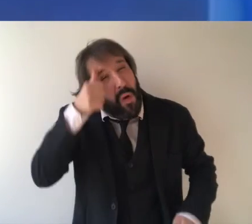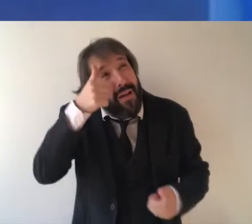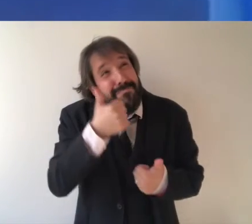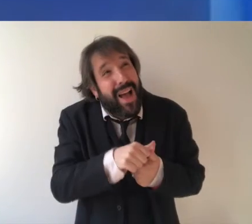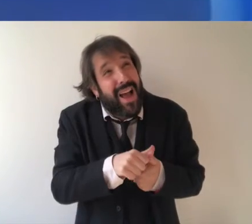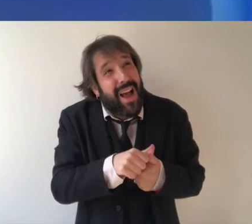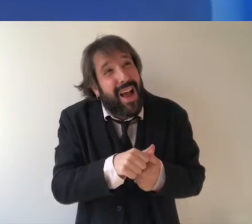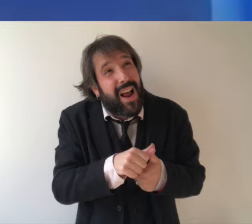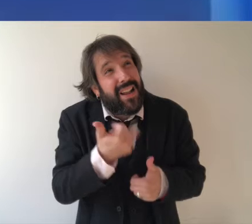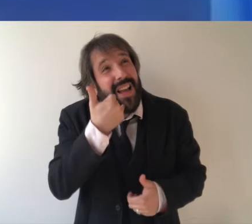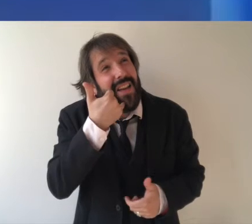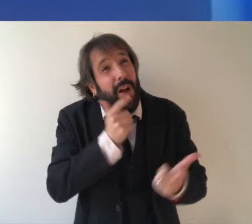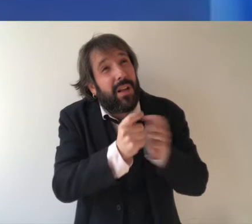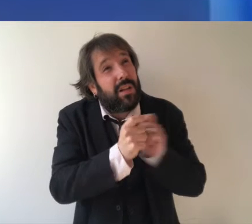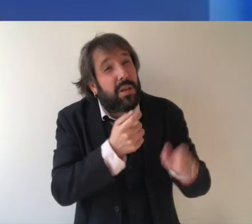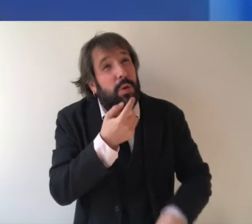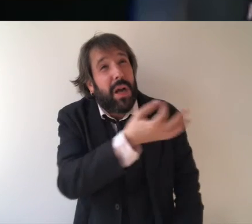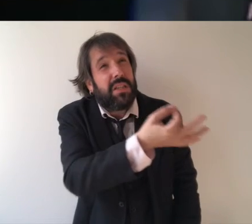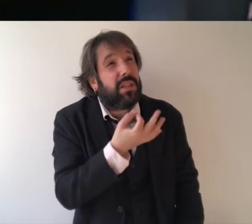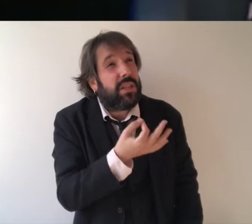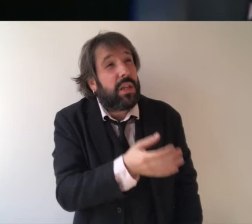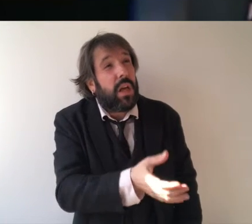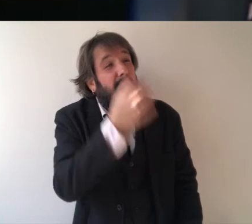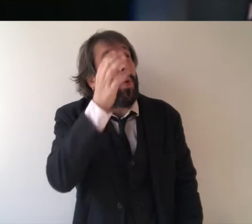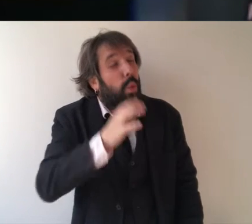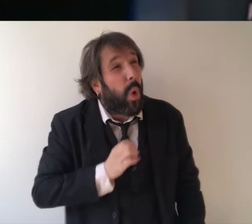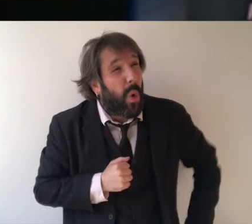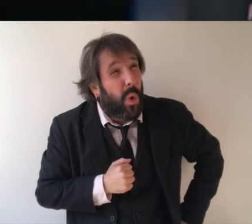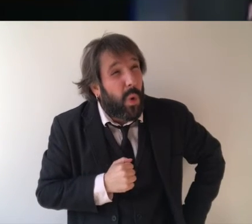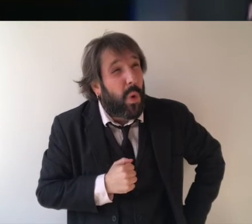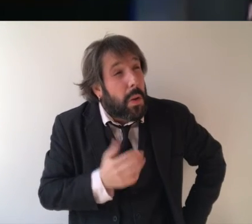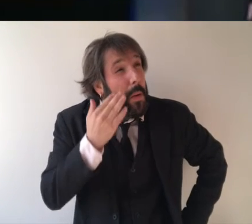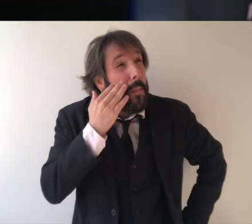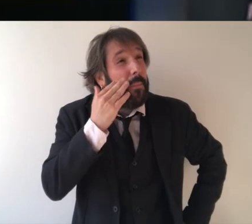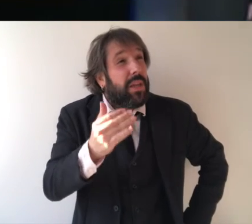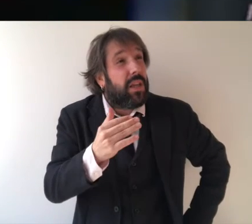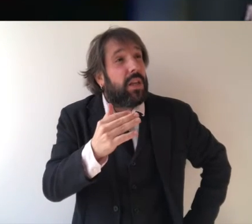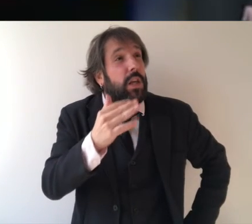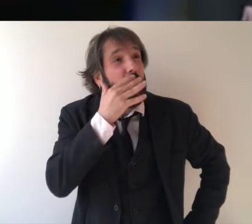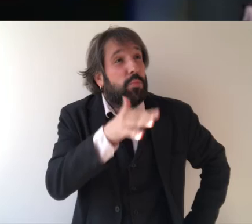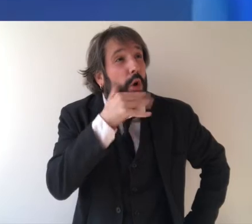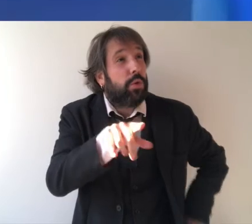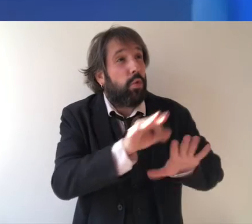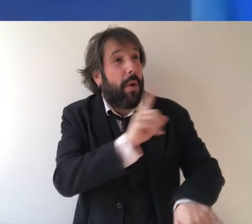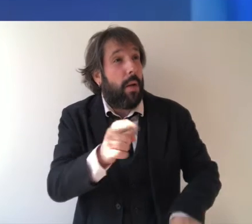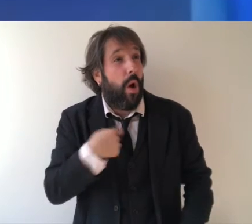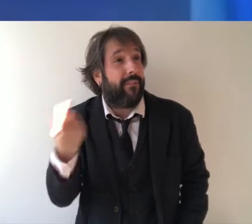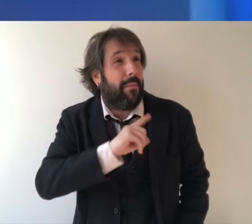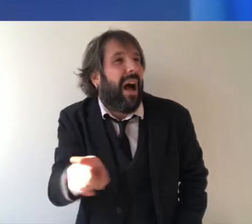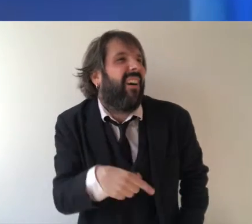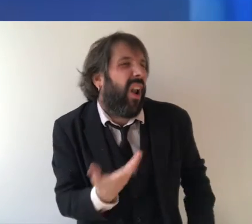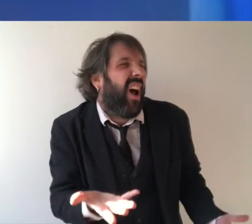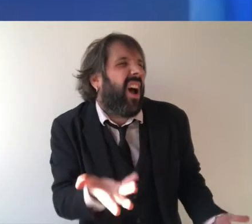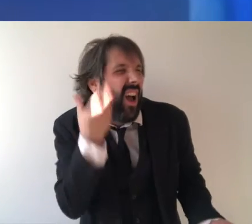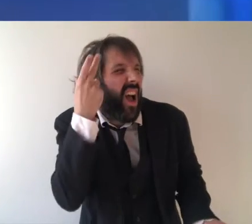même me rappeler une conversation téléphonique où tu disais quelque chose comme « Écoute-moi bien, si on fait pas le Prétorius, je viens pas ».